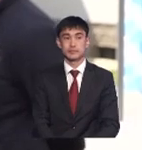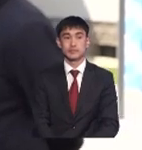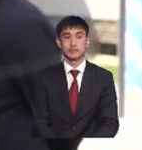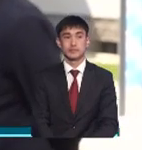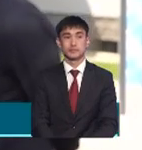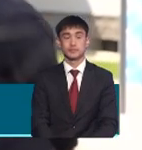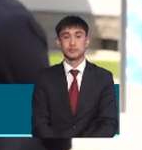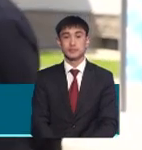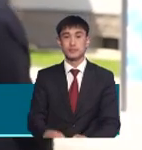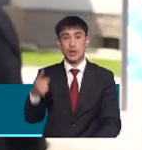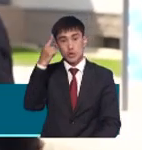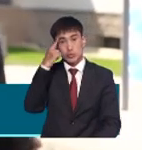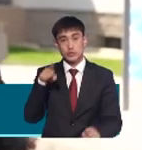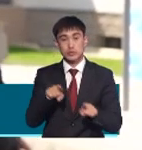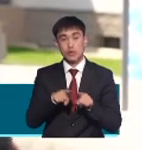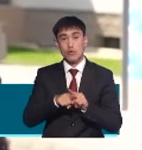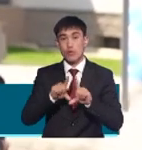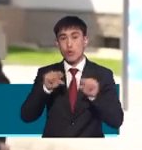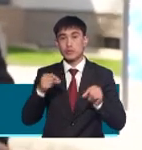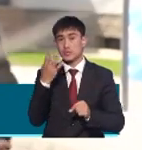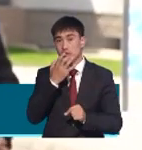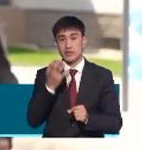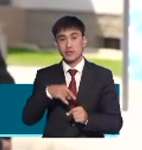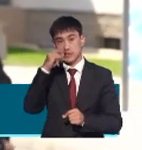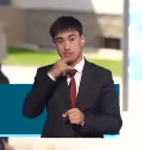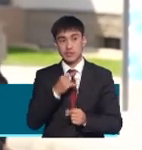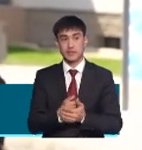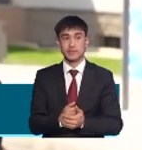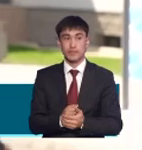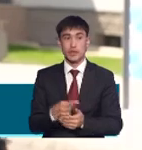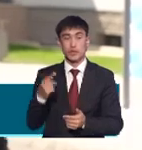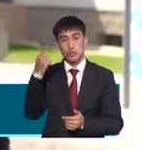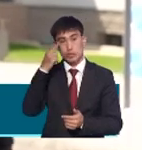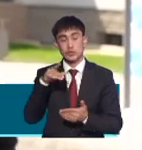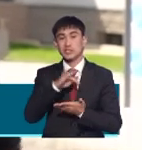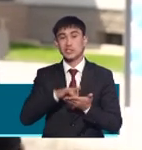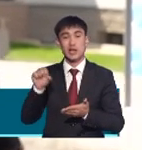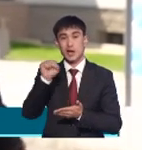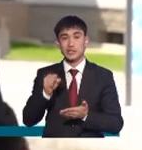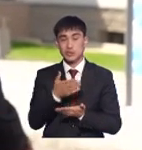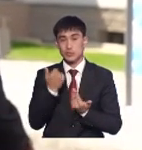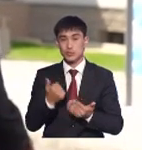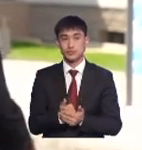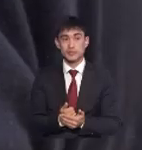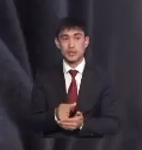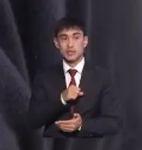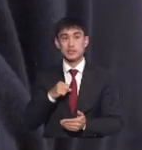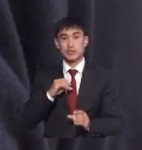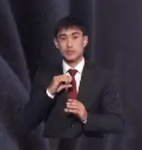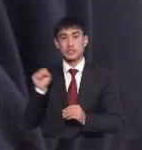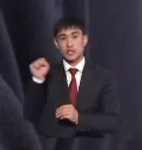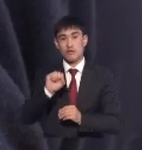Я думаю, такого комплекса я не видел в Казахстане точно. Я думаю, даже в Центральной Азии. Я сам из